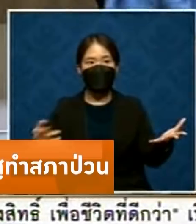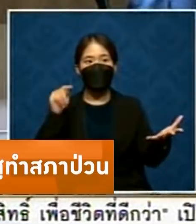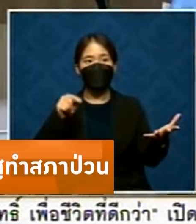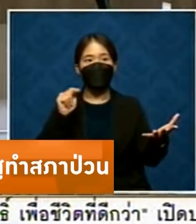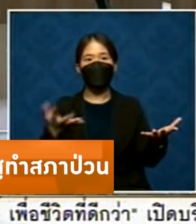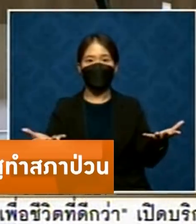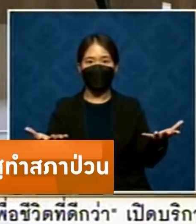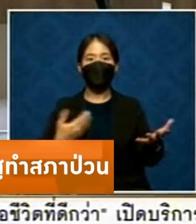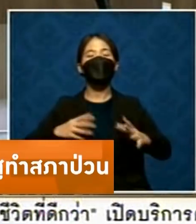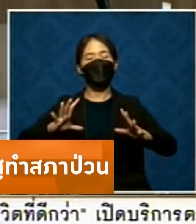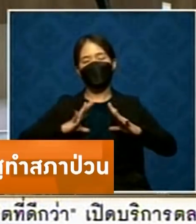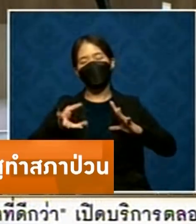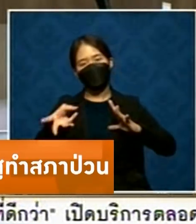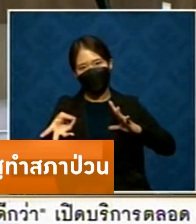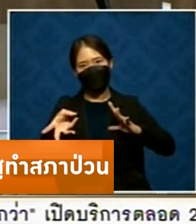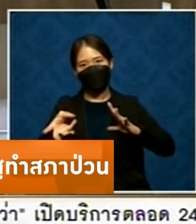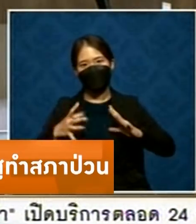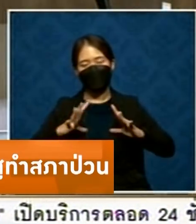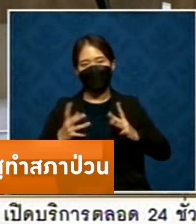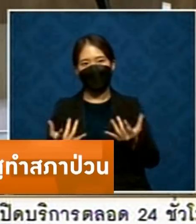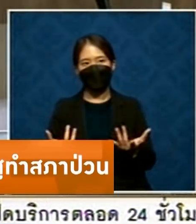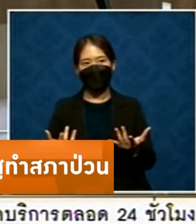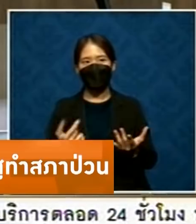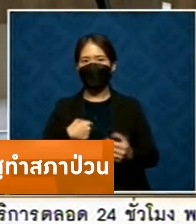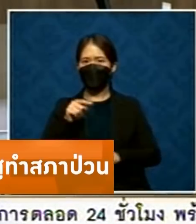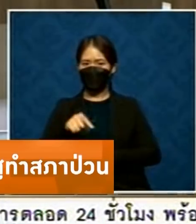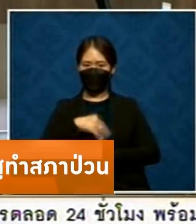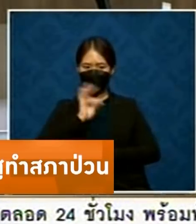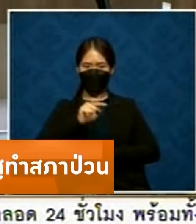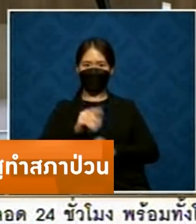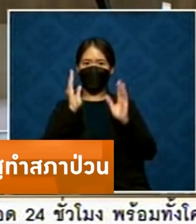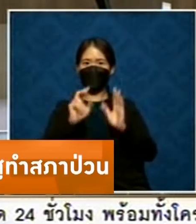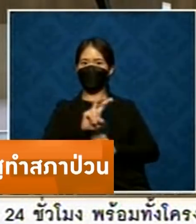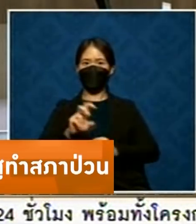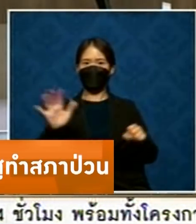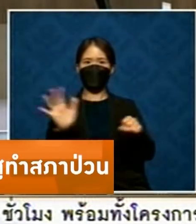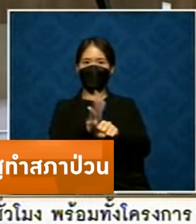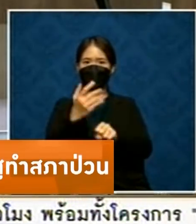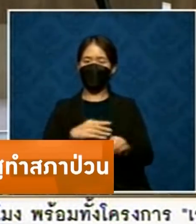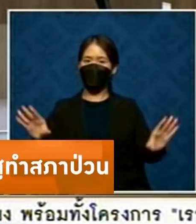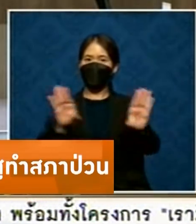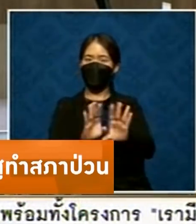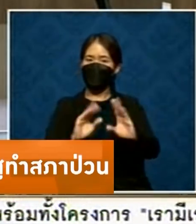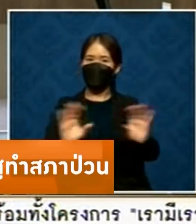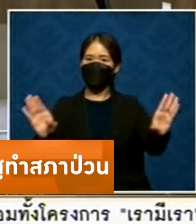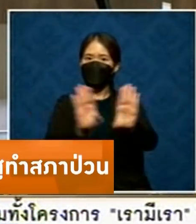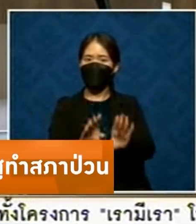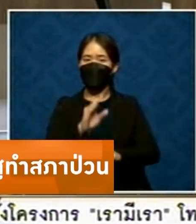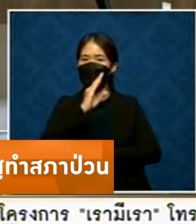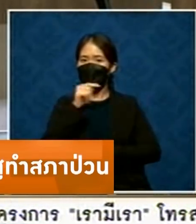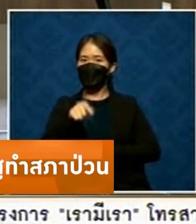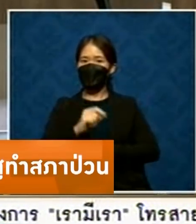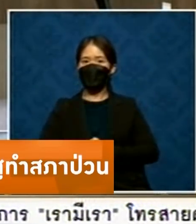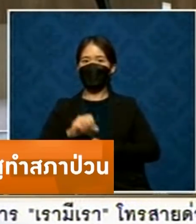การทำให้สภาล่มเพื่อล้มรัฐบาลเพราะมันจะไปเจอด่านมุมมองของประชาชนว่าสภาล่มนั้นเข้ากับส